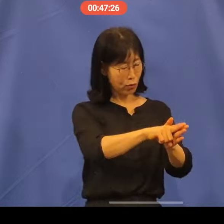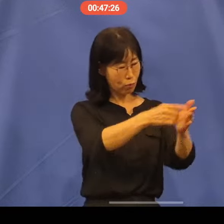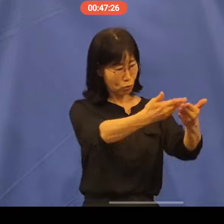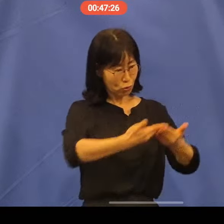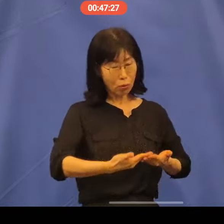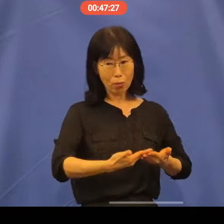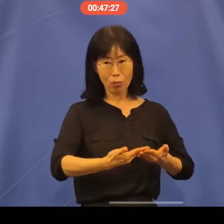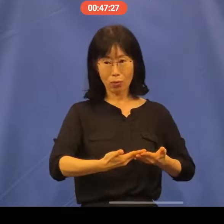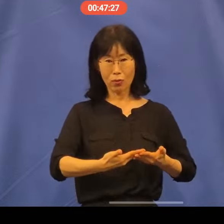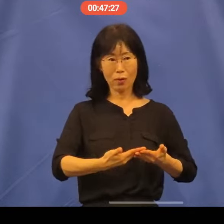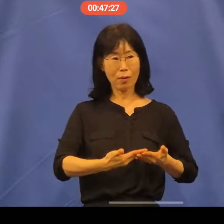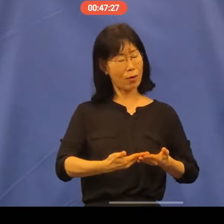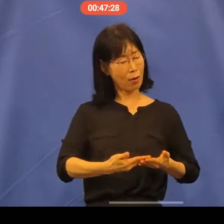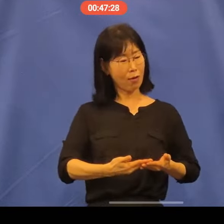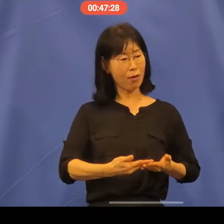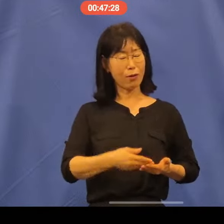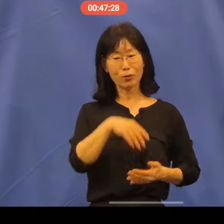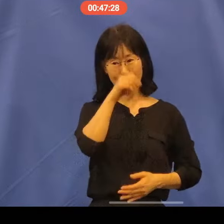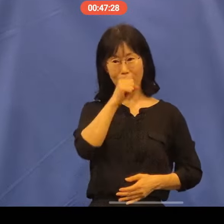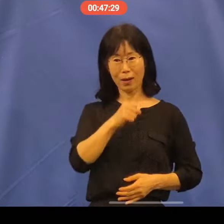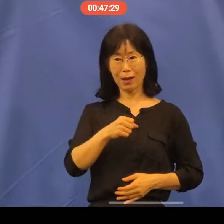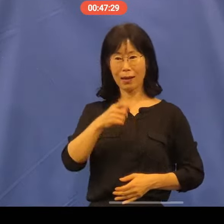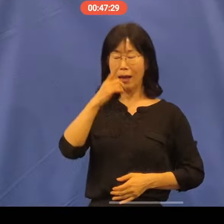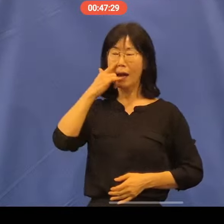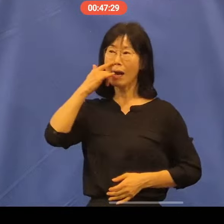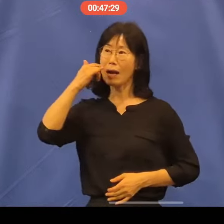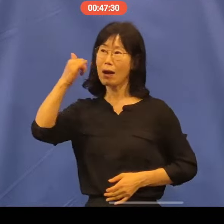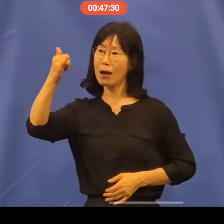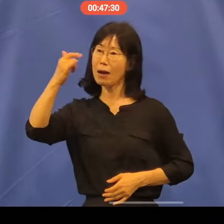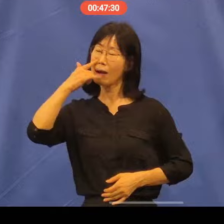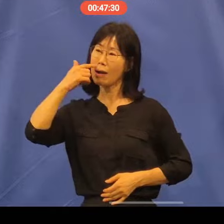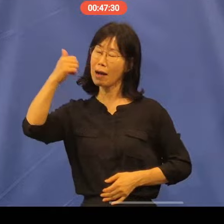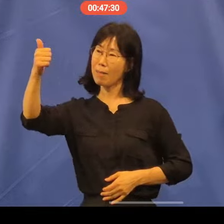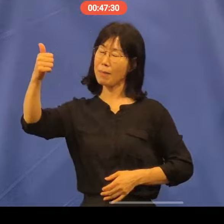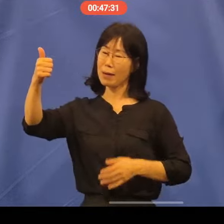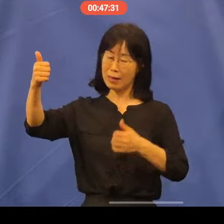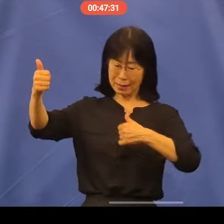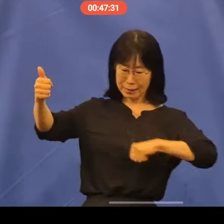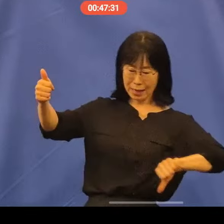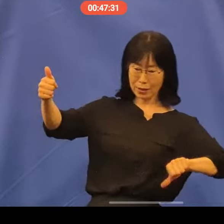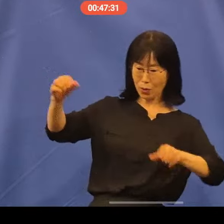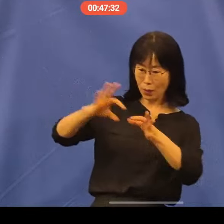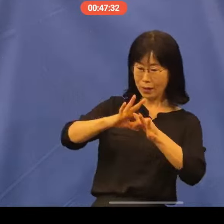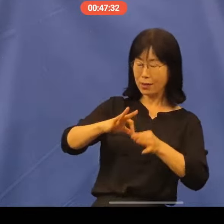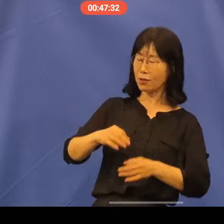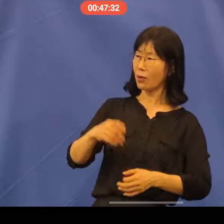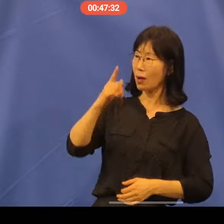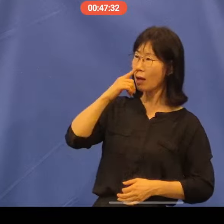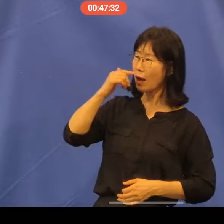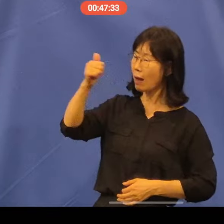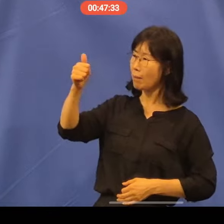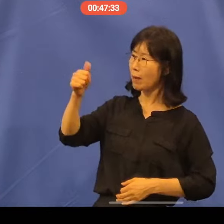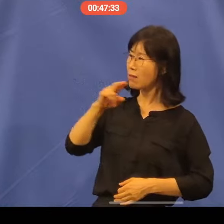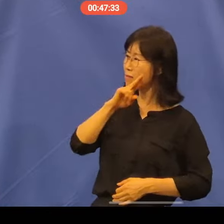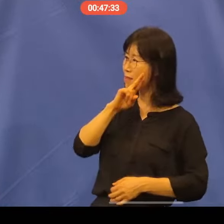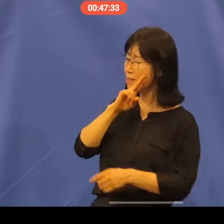아빠를 믿어줘야 되죠. 아빠 의심스러워, 아빠 아닌 것 같아, 뭐.